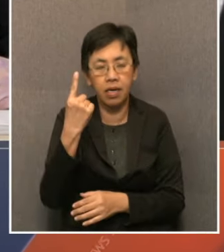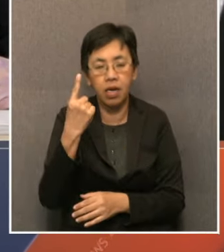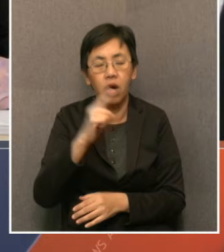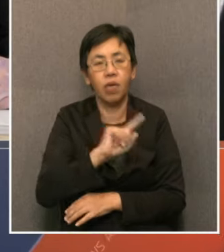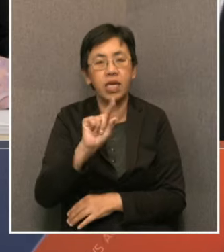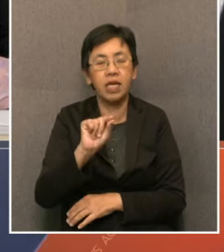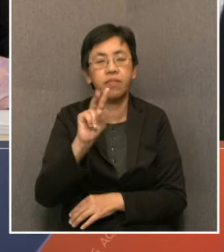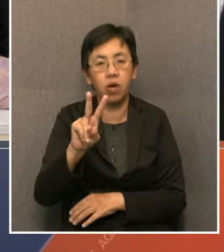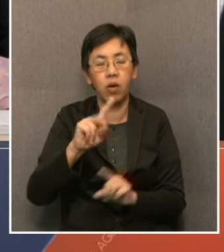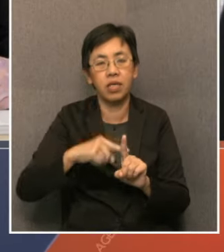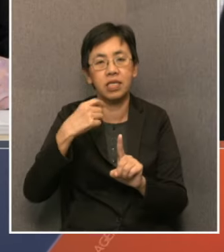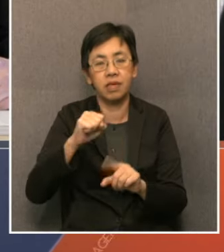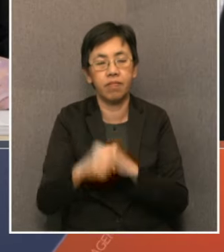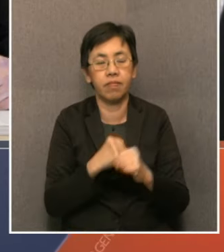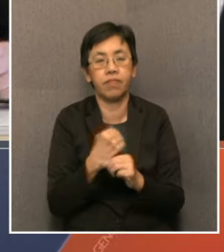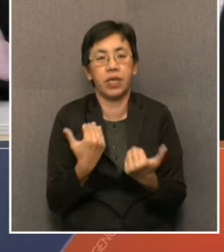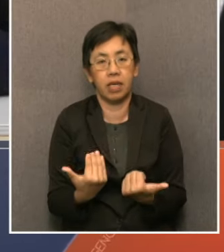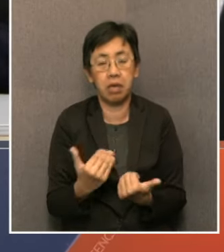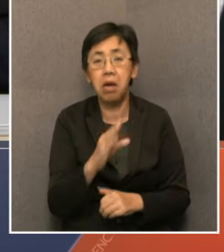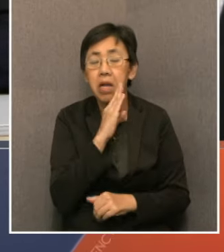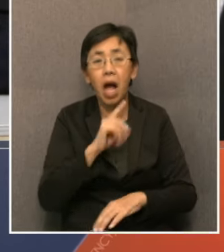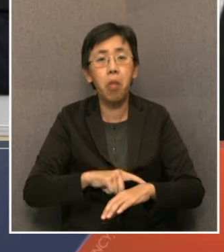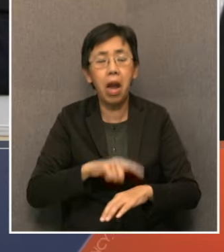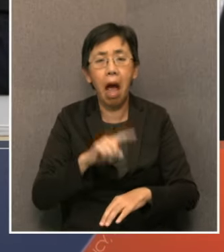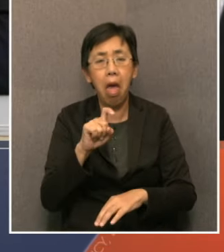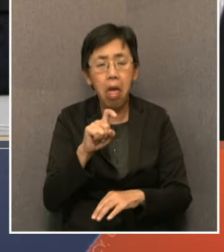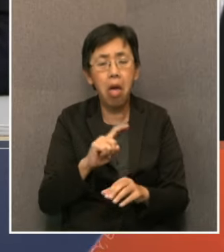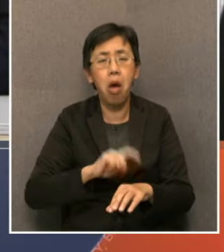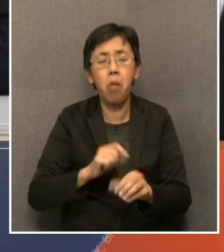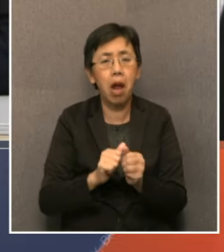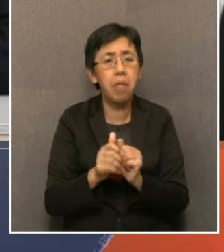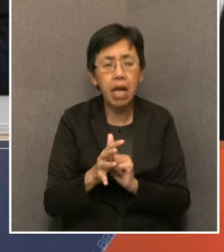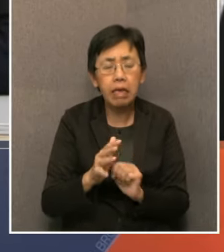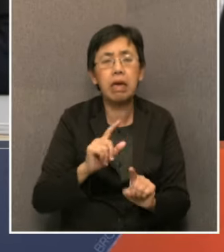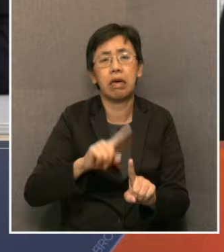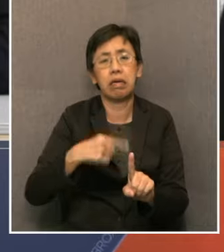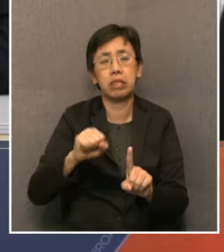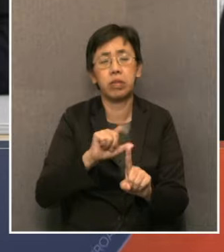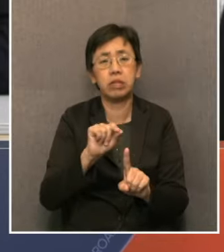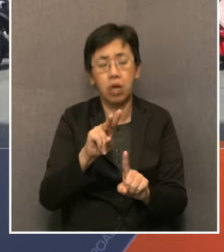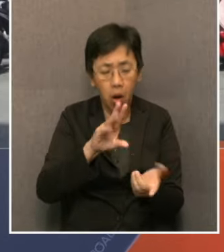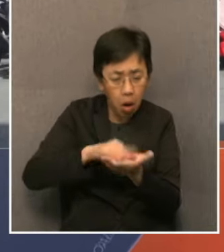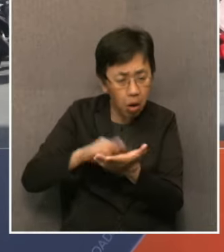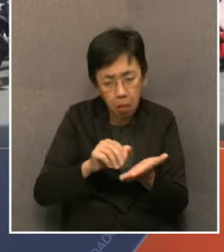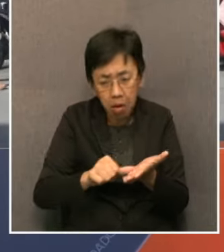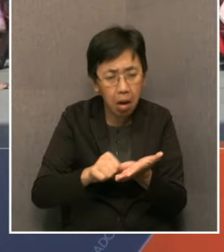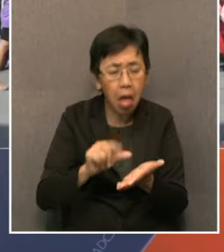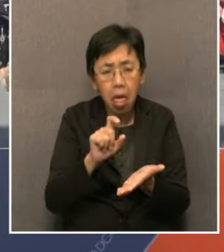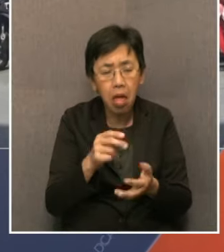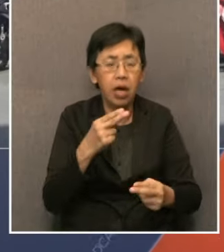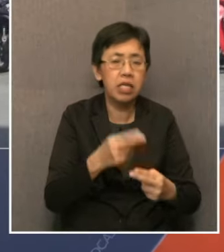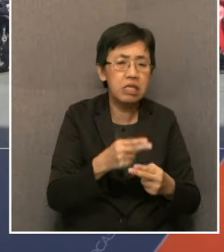ไม่ทั arranged for ต